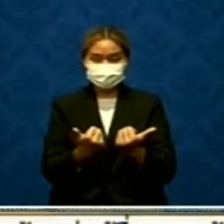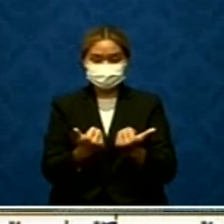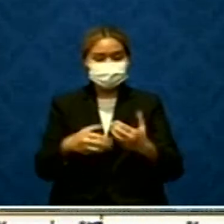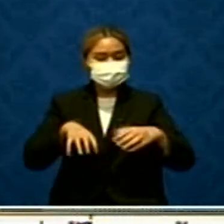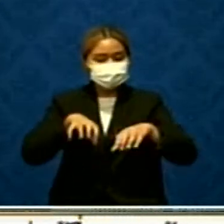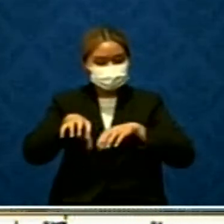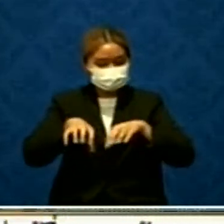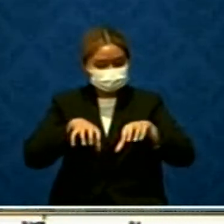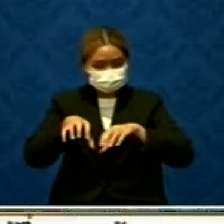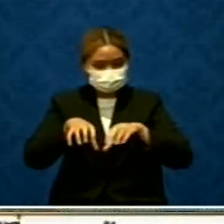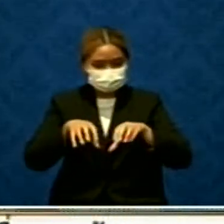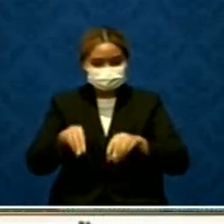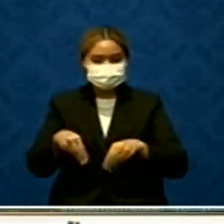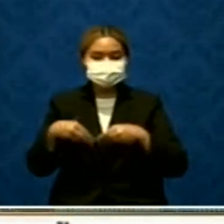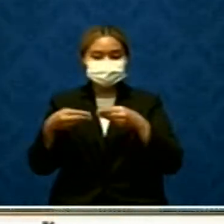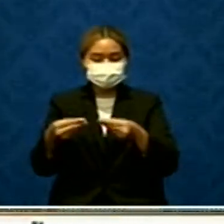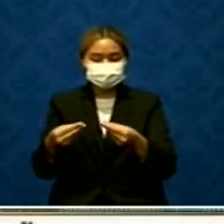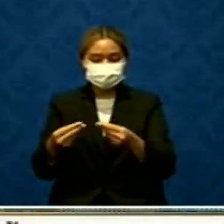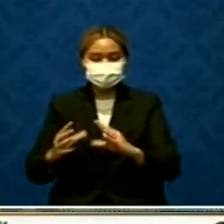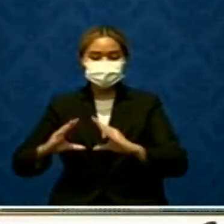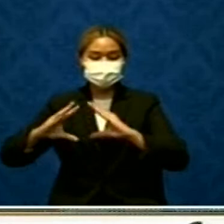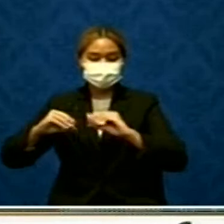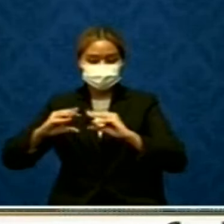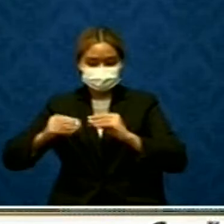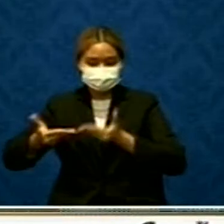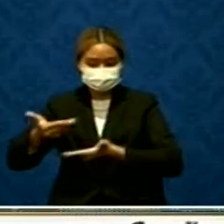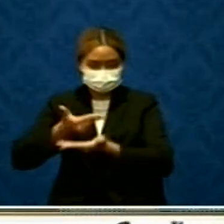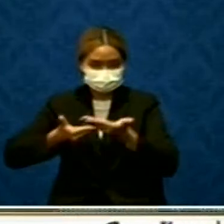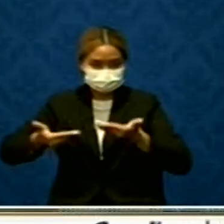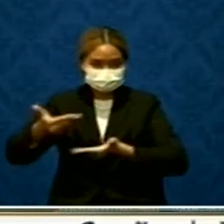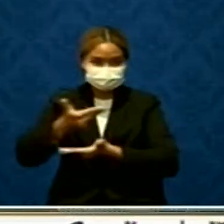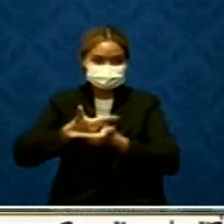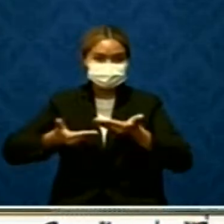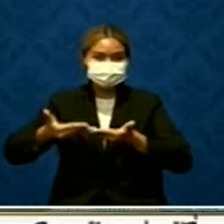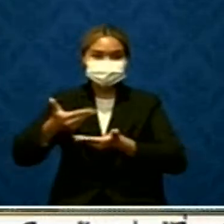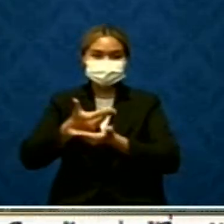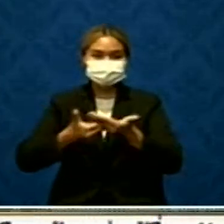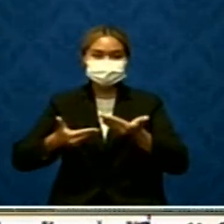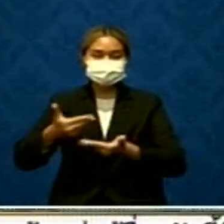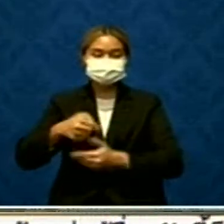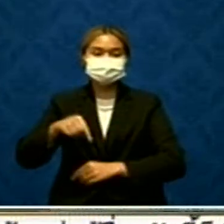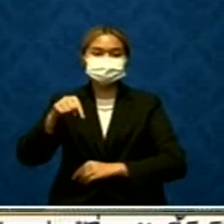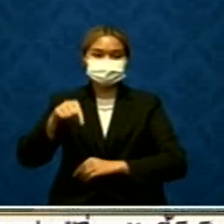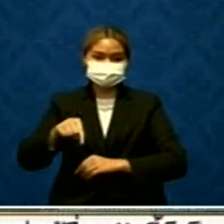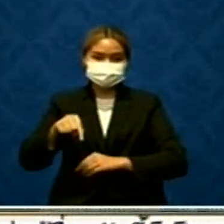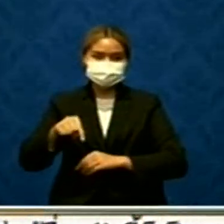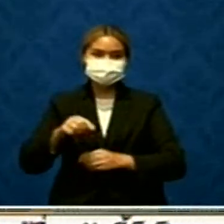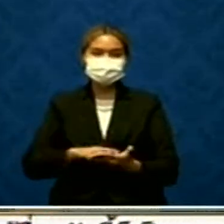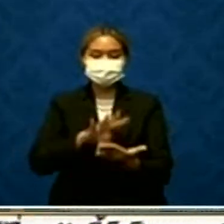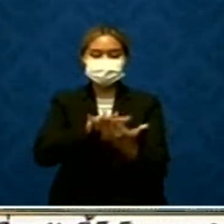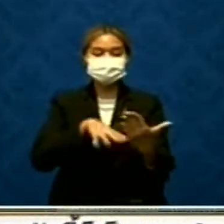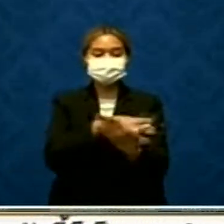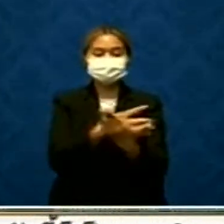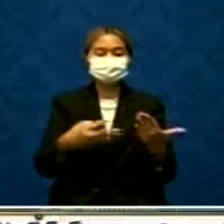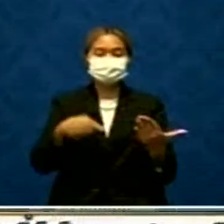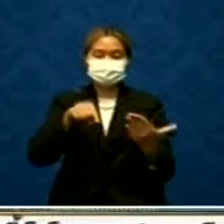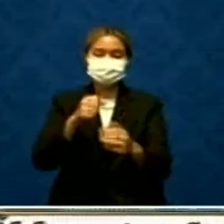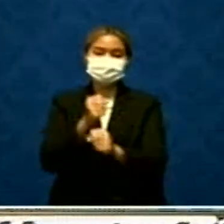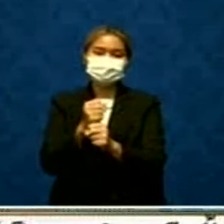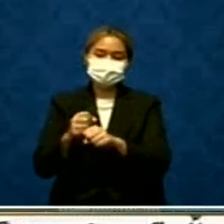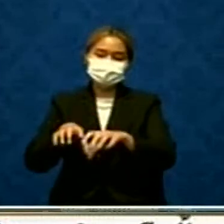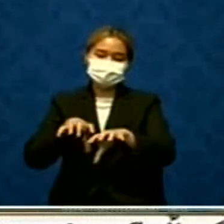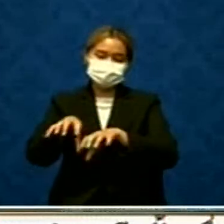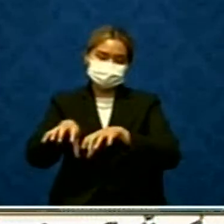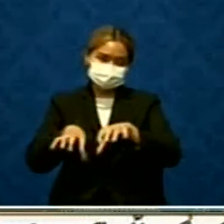เราก็นำเรื่องนี้ไปประชุมแล้วก็วางนะครับแอคชั่นแพลนเพื่อแปรไปสู่การปฏิบัตินะครับจ